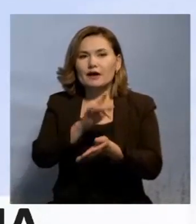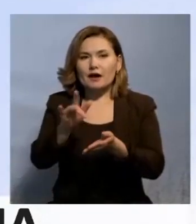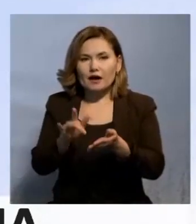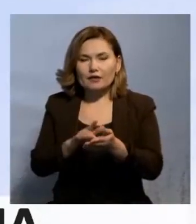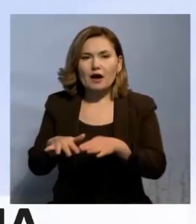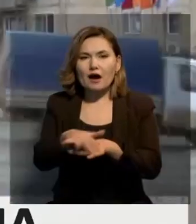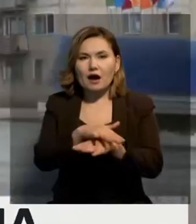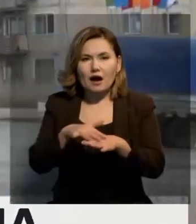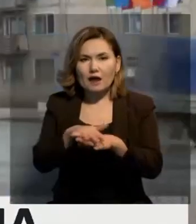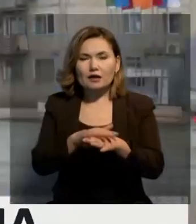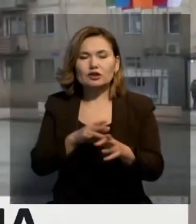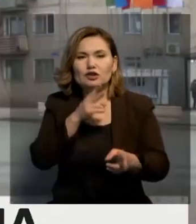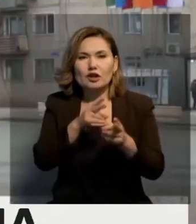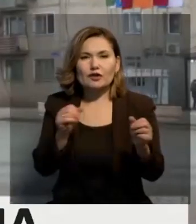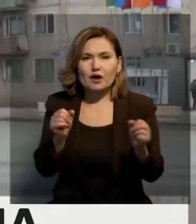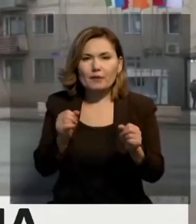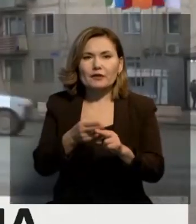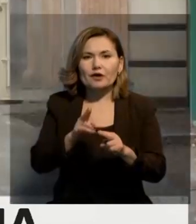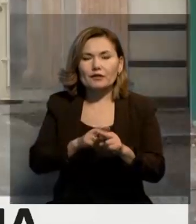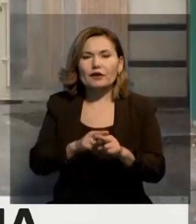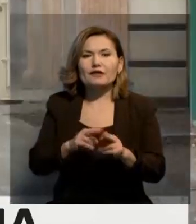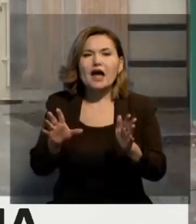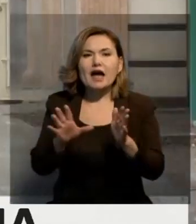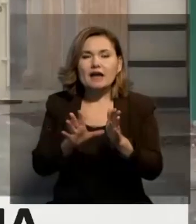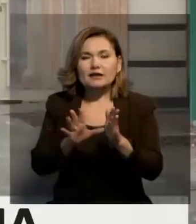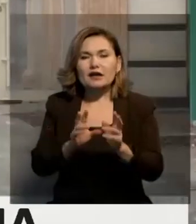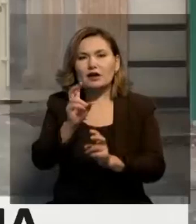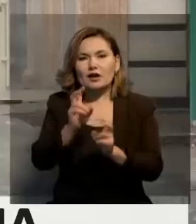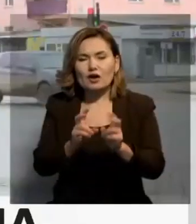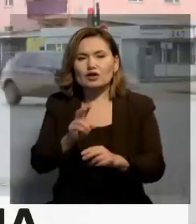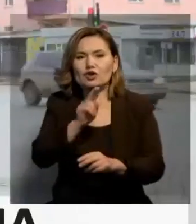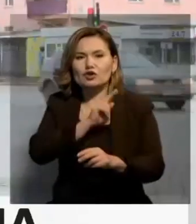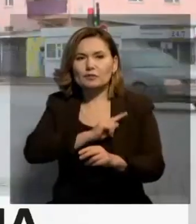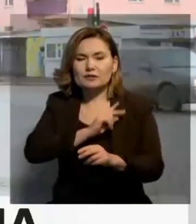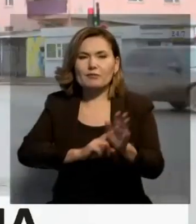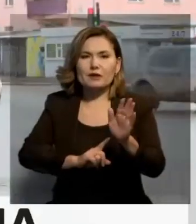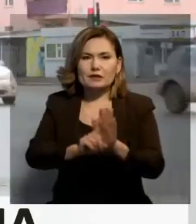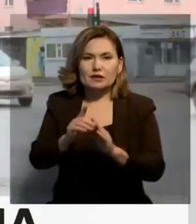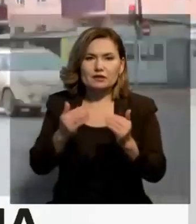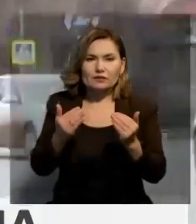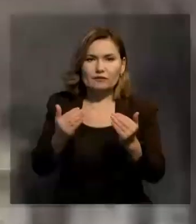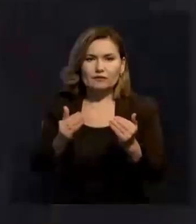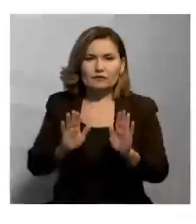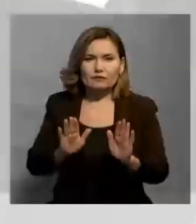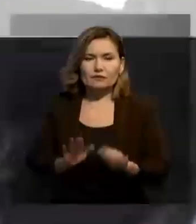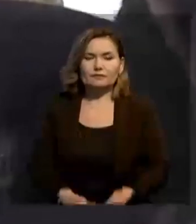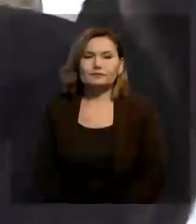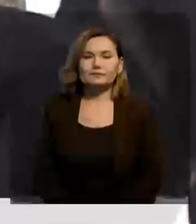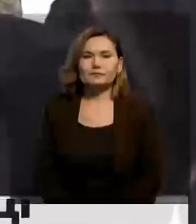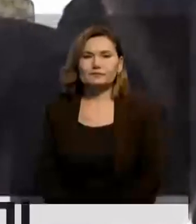Жезқазғандықтар бой жылыта алмай қойды. Қазақмысқа қарайтын энерго орталық бүгін ғана штаттық режимге көшті.